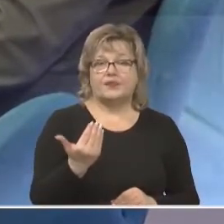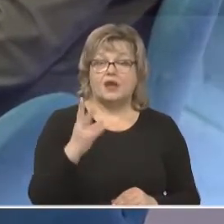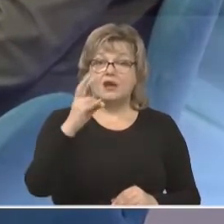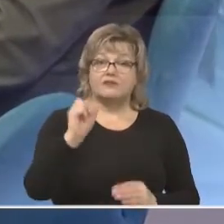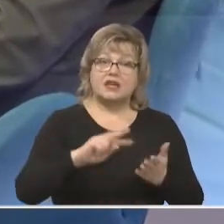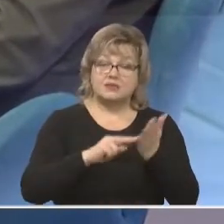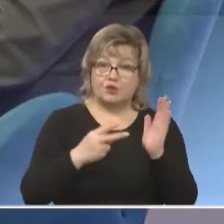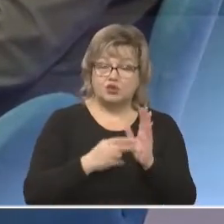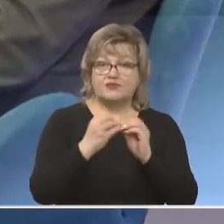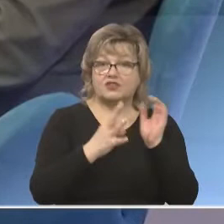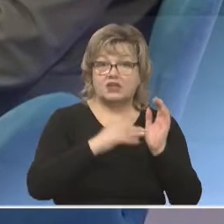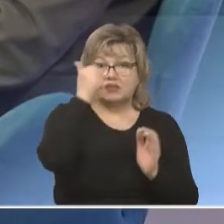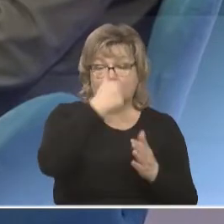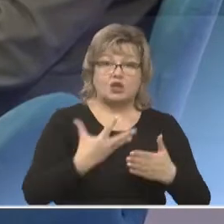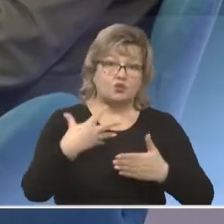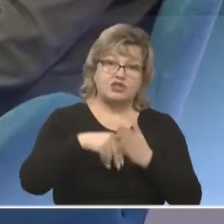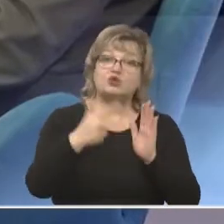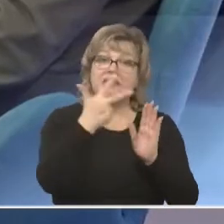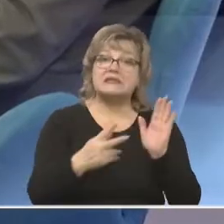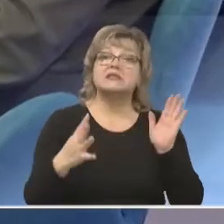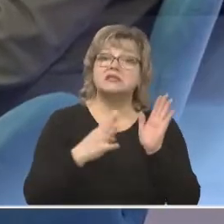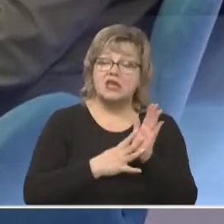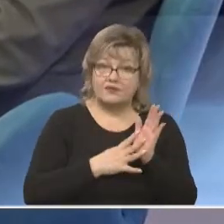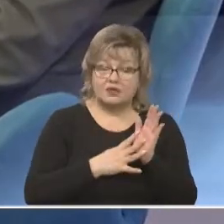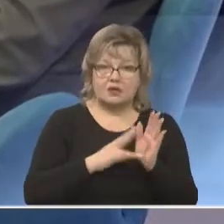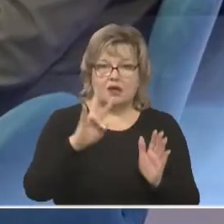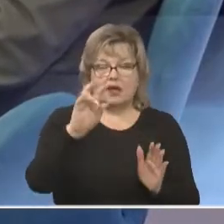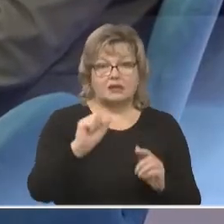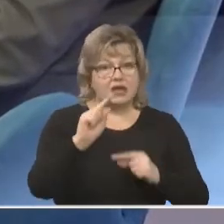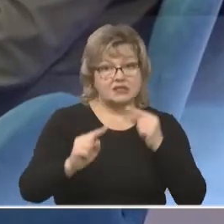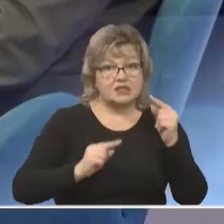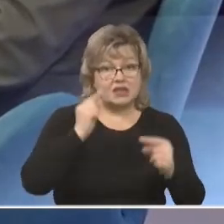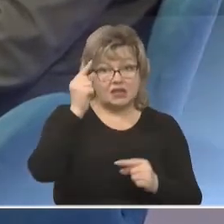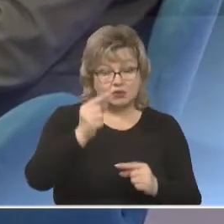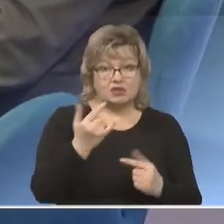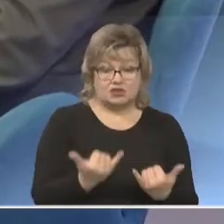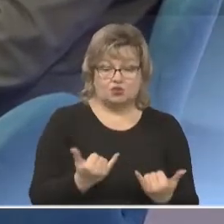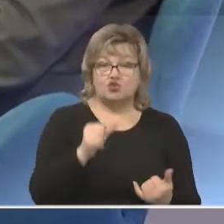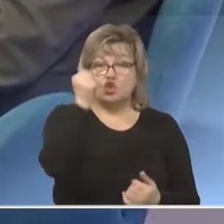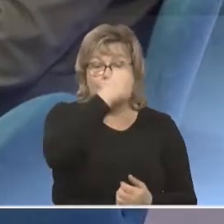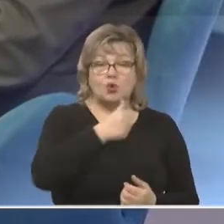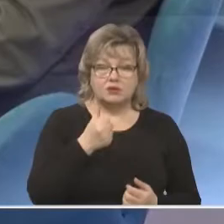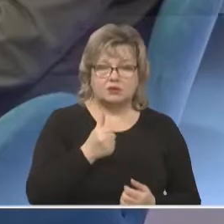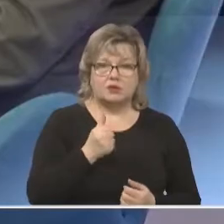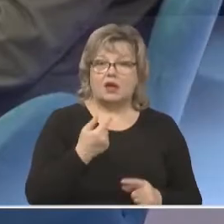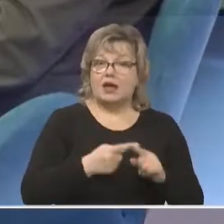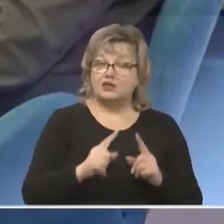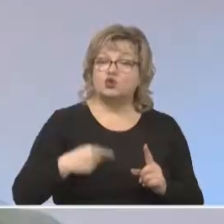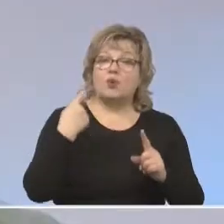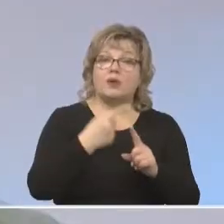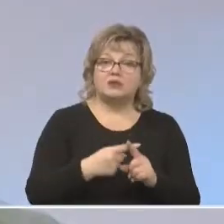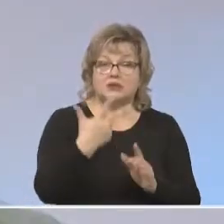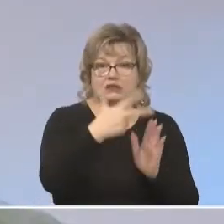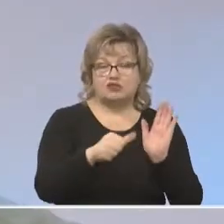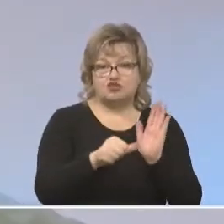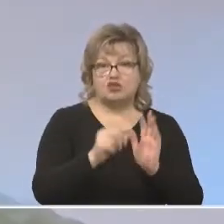нацпроект в 2019 году вошло 39. На следующий, ну, на текущий год это дополнительно еще